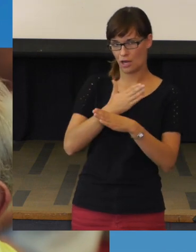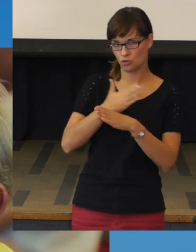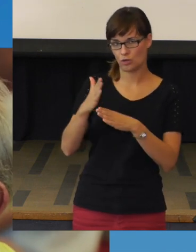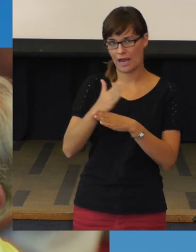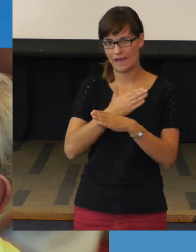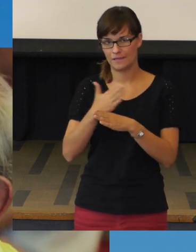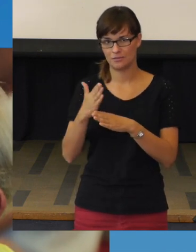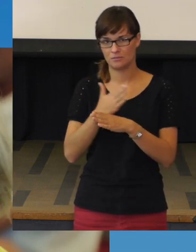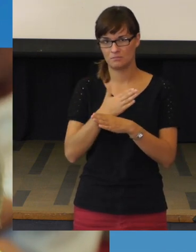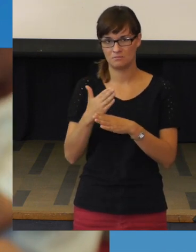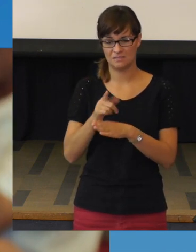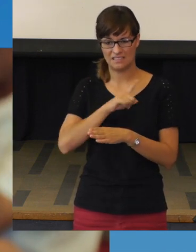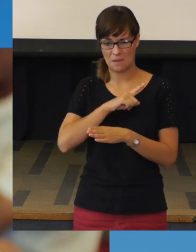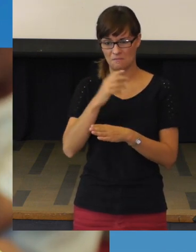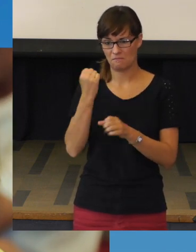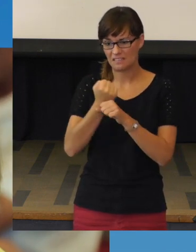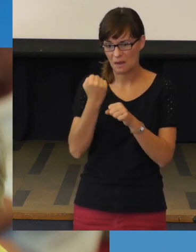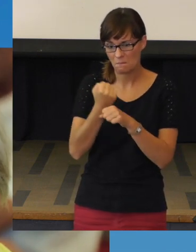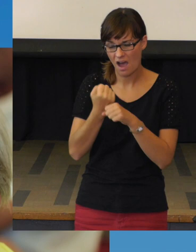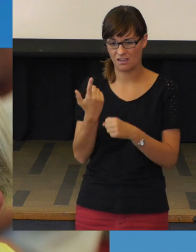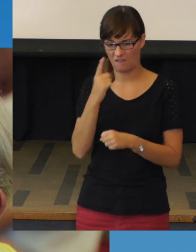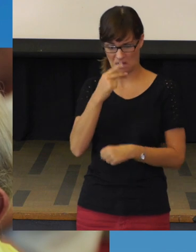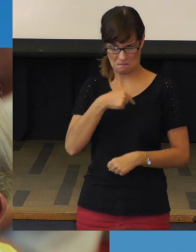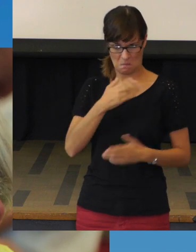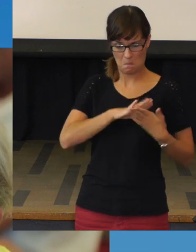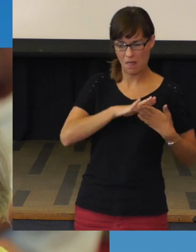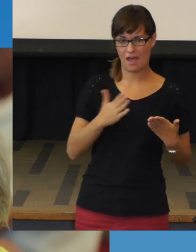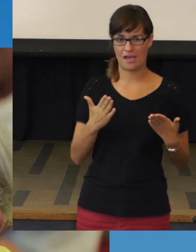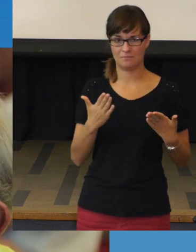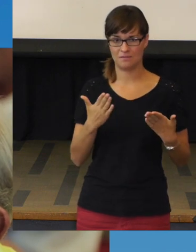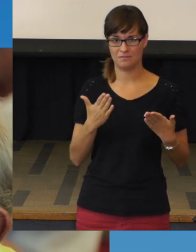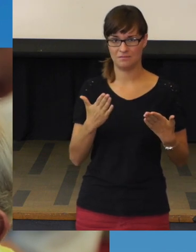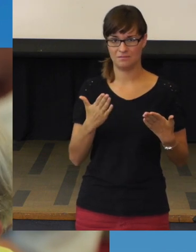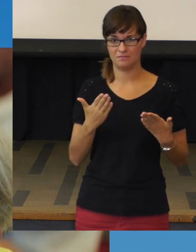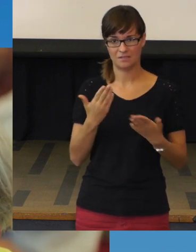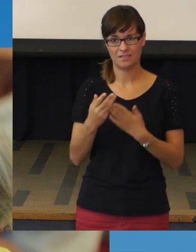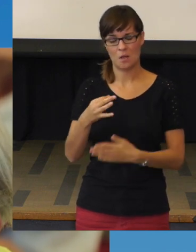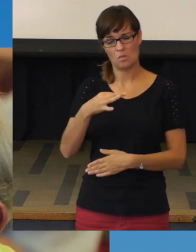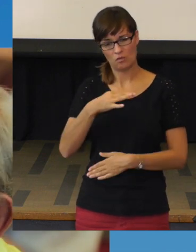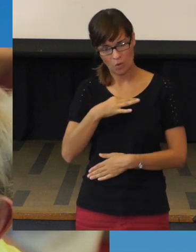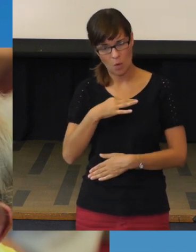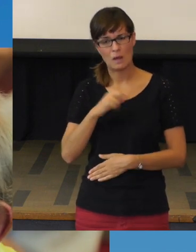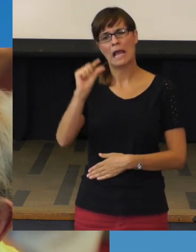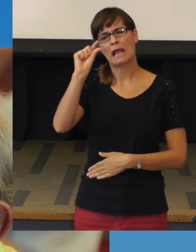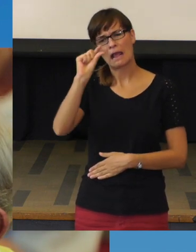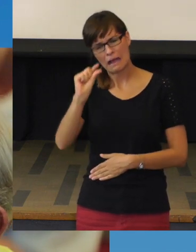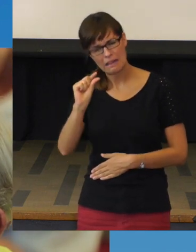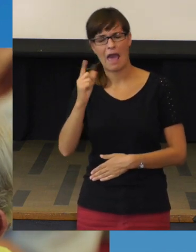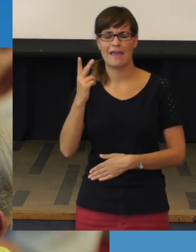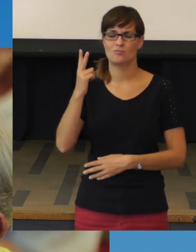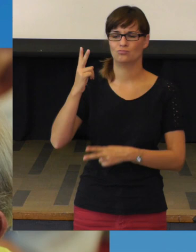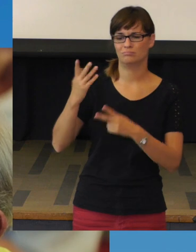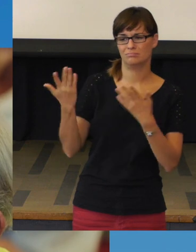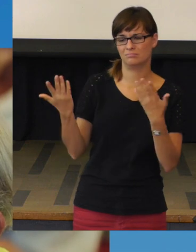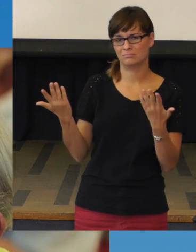Was kann ich überhaupt noch machen? Und da habe ich gesagt, das kleinste Übel wählen. Das kleinste